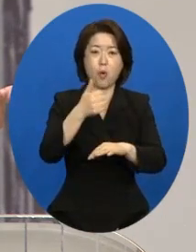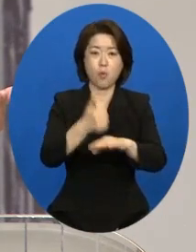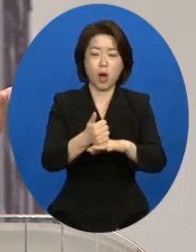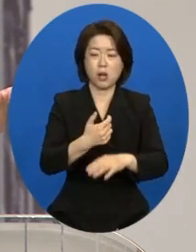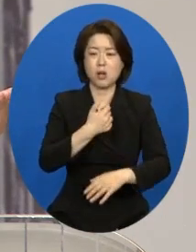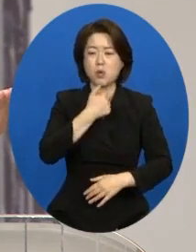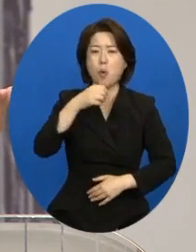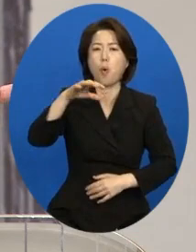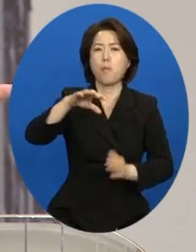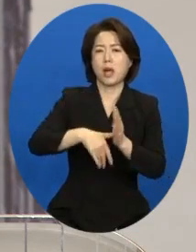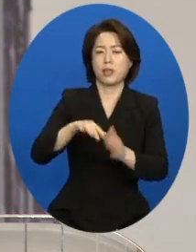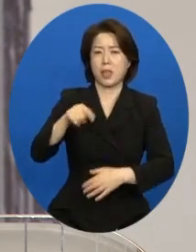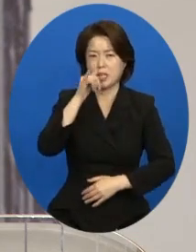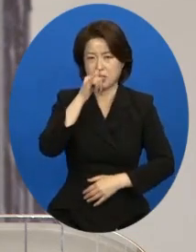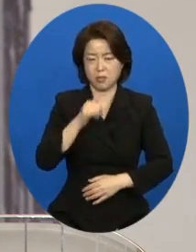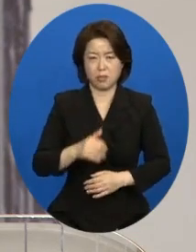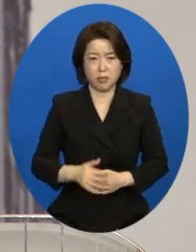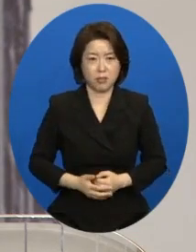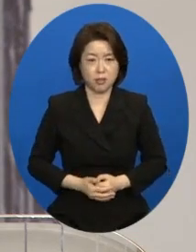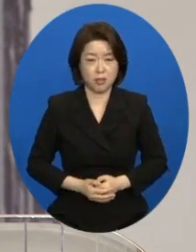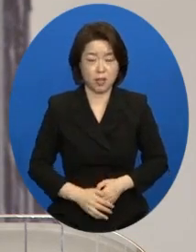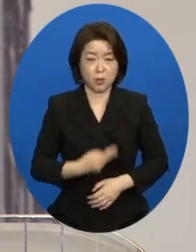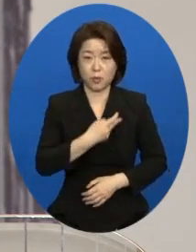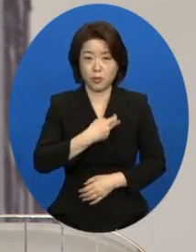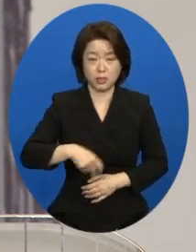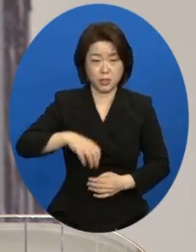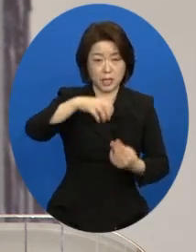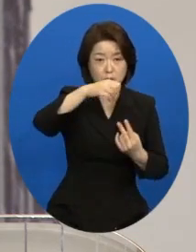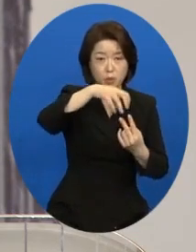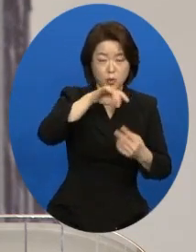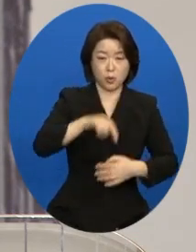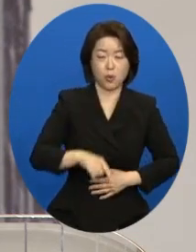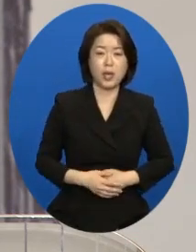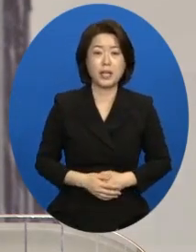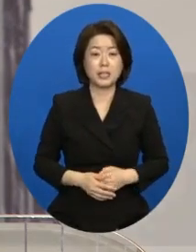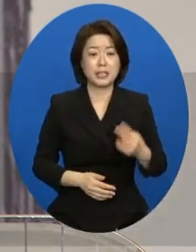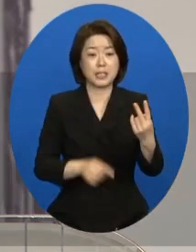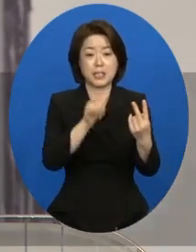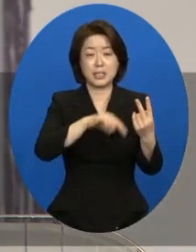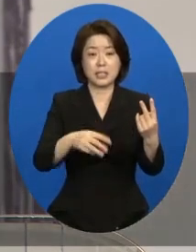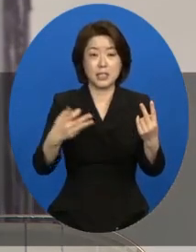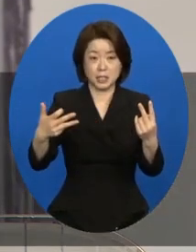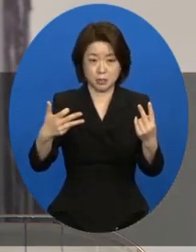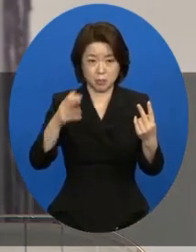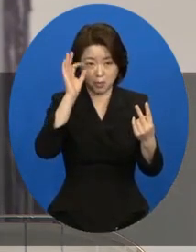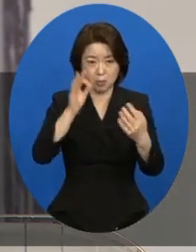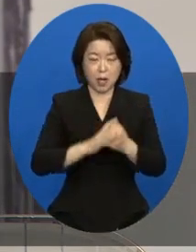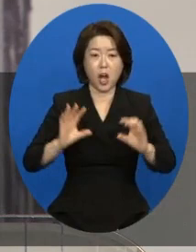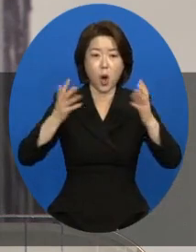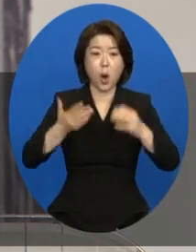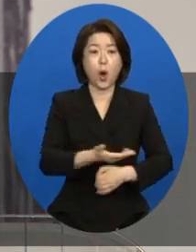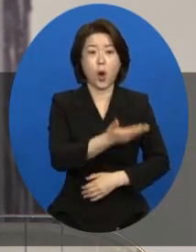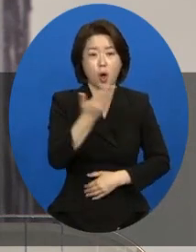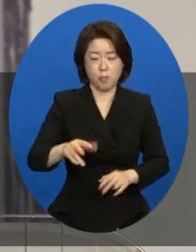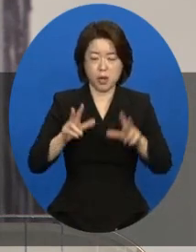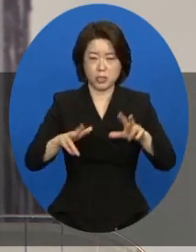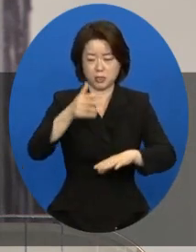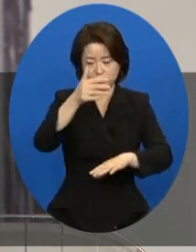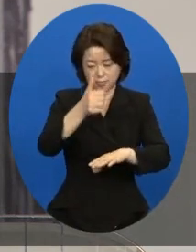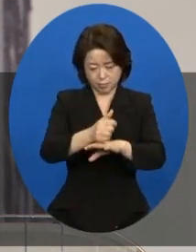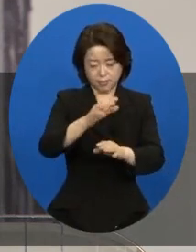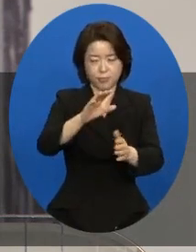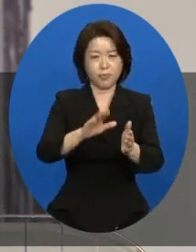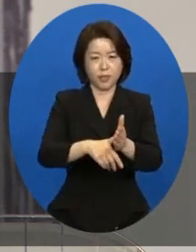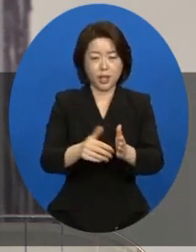시절에 있었습니다. 그래서 사도 요한이 요한일서 2장 18절에 이런 얘기를 했어요. 어린이 여러분, 지금은 마지막